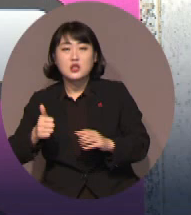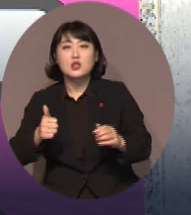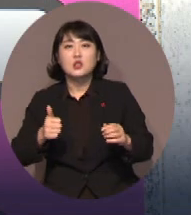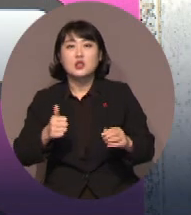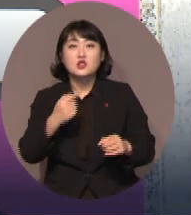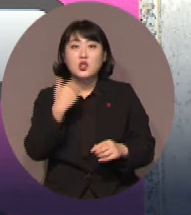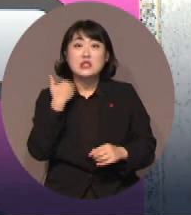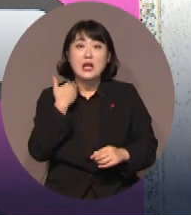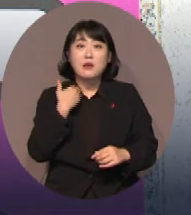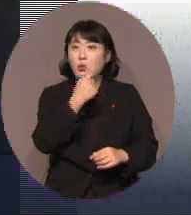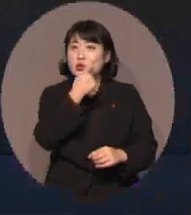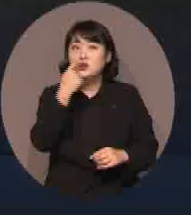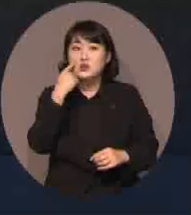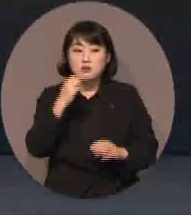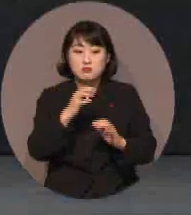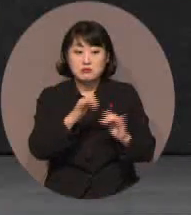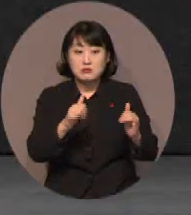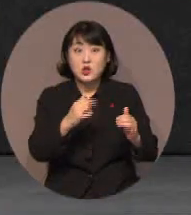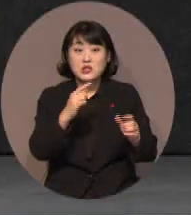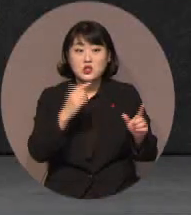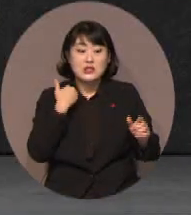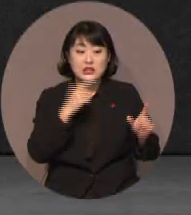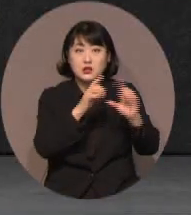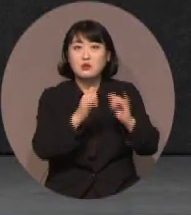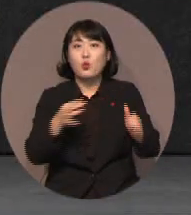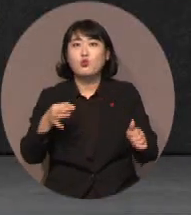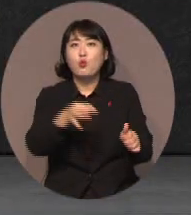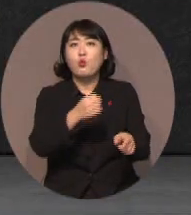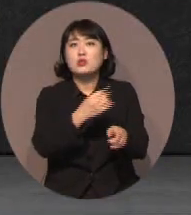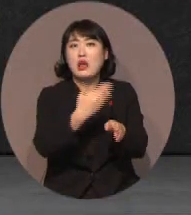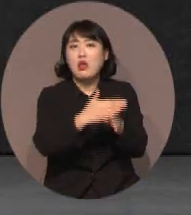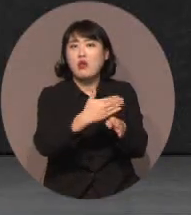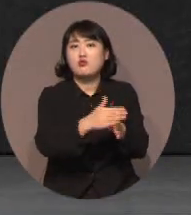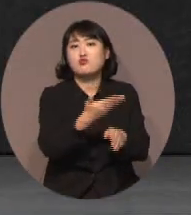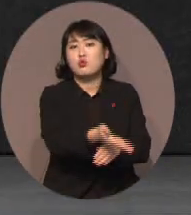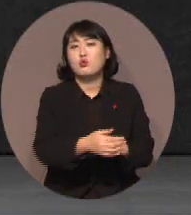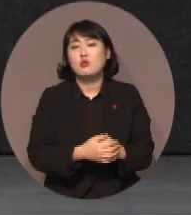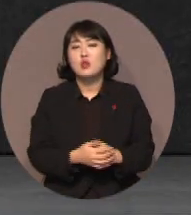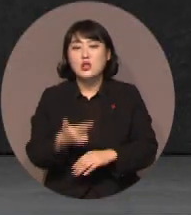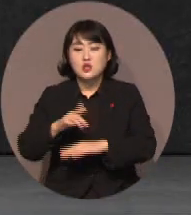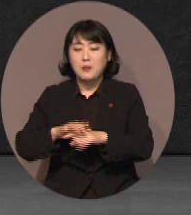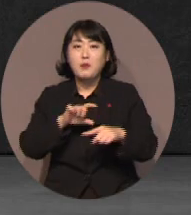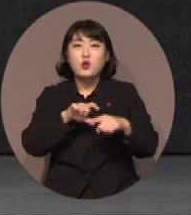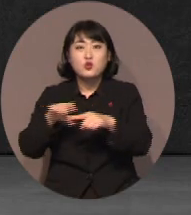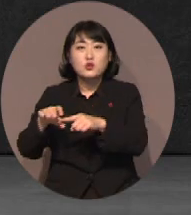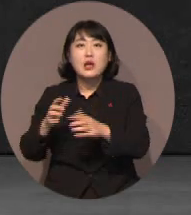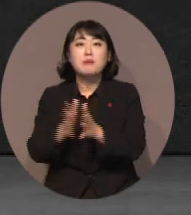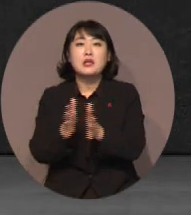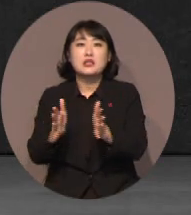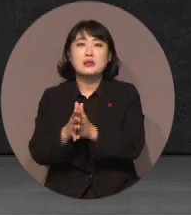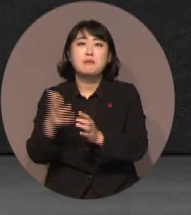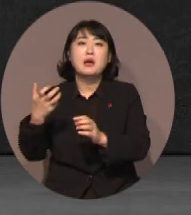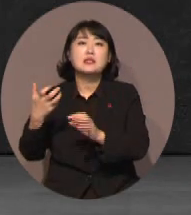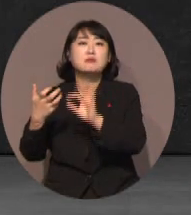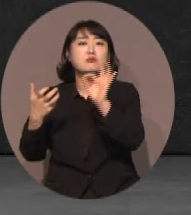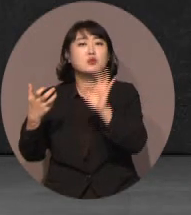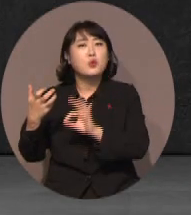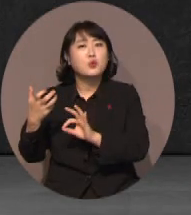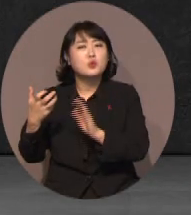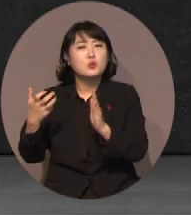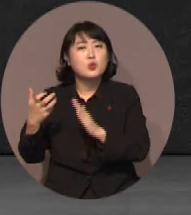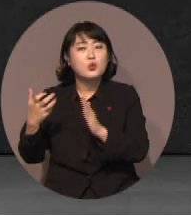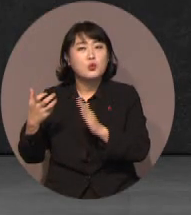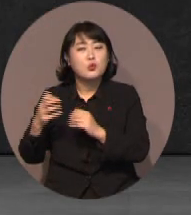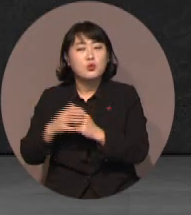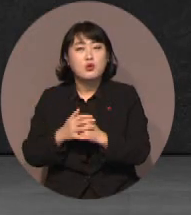집주인이 아니라 실제 최근 대전과 충남의 평균 아파트 전세가율은 80% 안팎으로